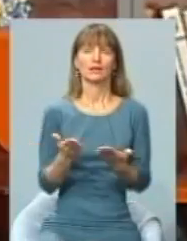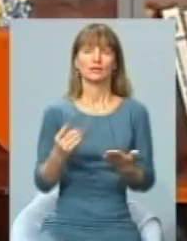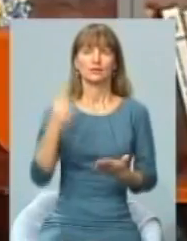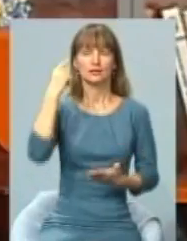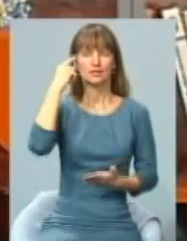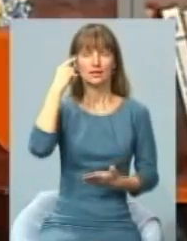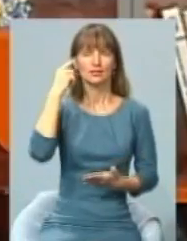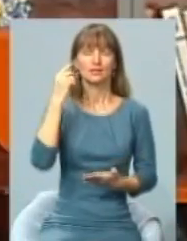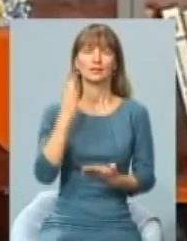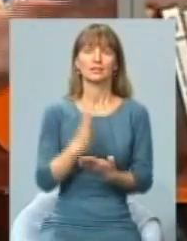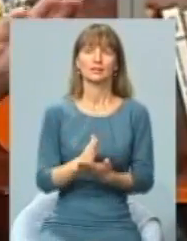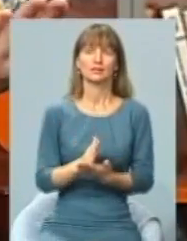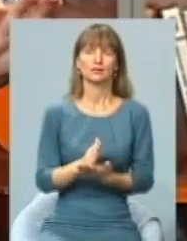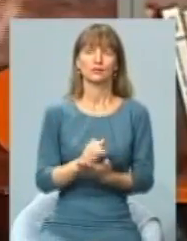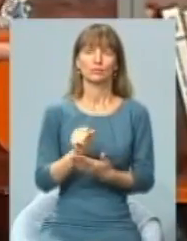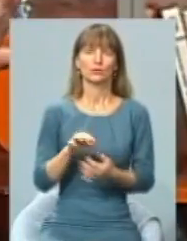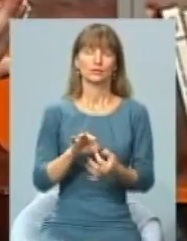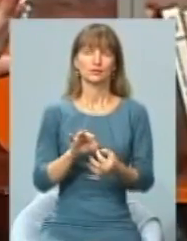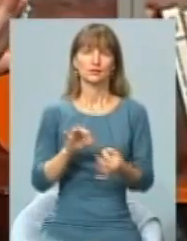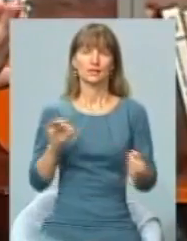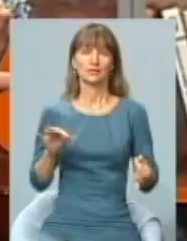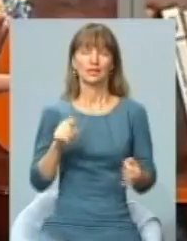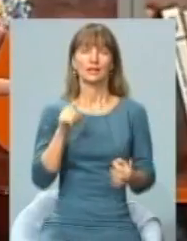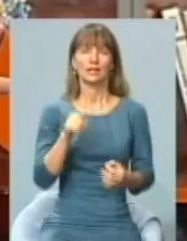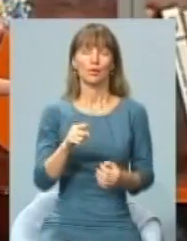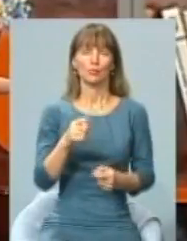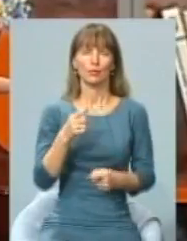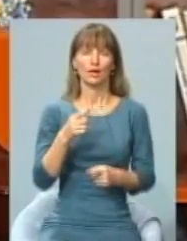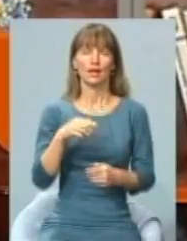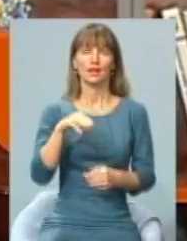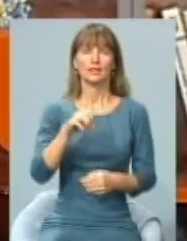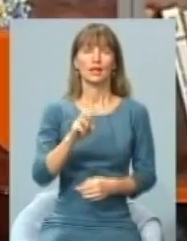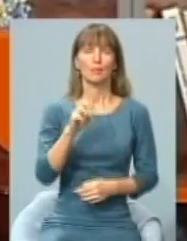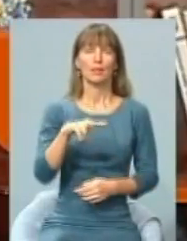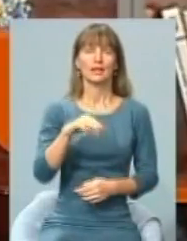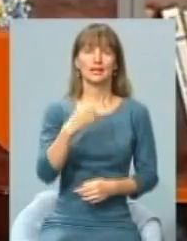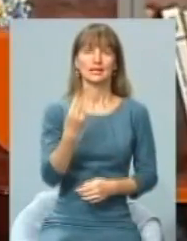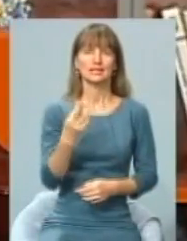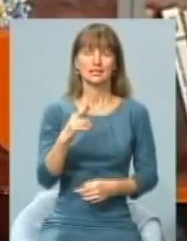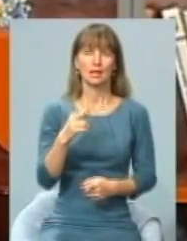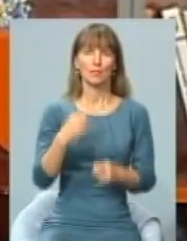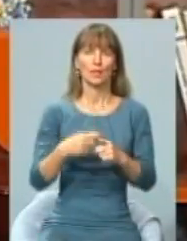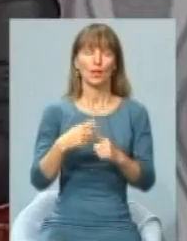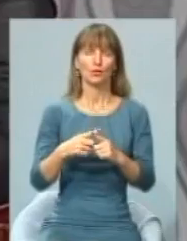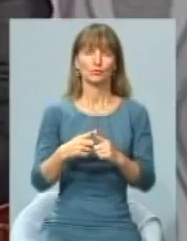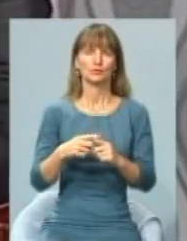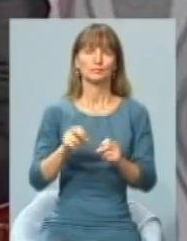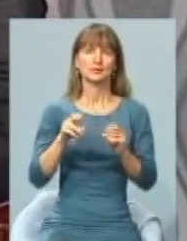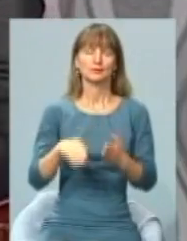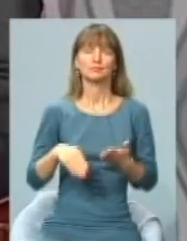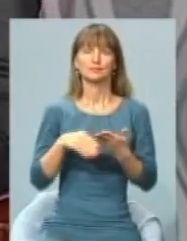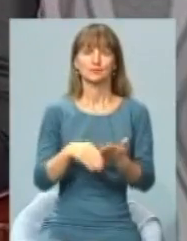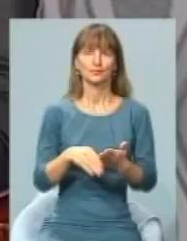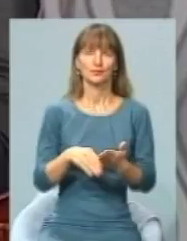знаете, такая, можно достать так, таблицу умножения. Угу. Такая ручка с подсказкой.